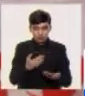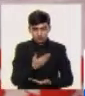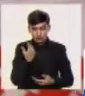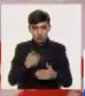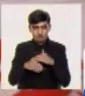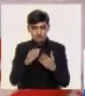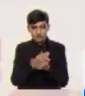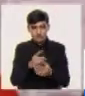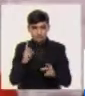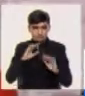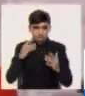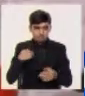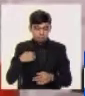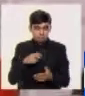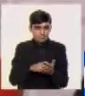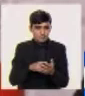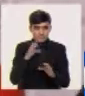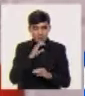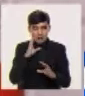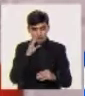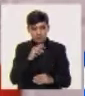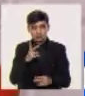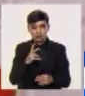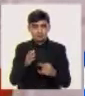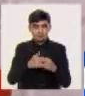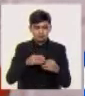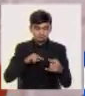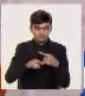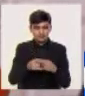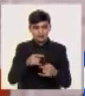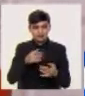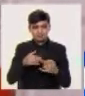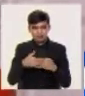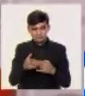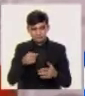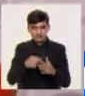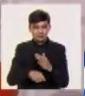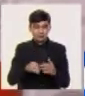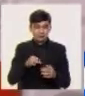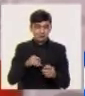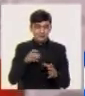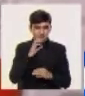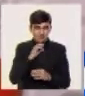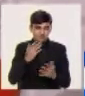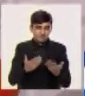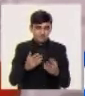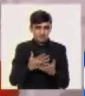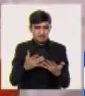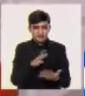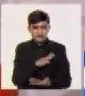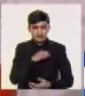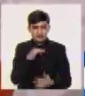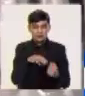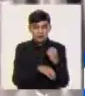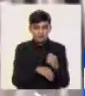что может произойти. Может быть, взломают у кого-то квартиры, замки пооткрывают, но вот так вот.